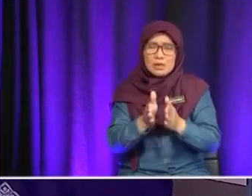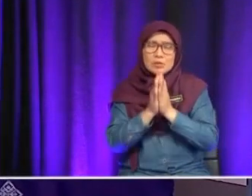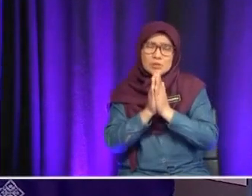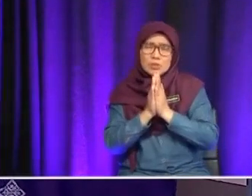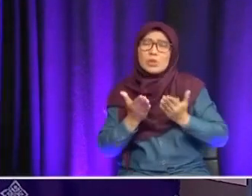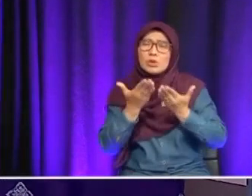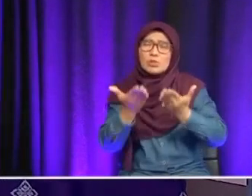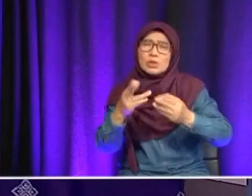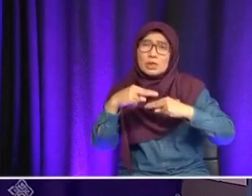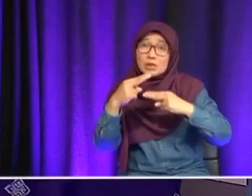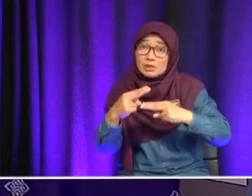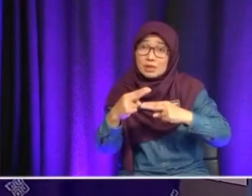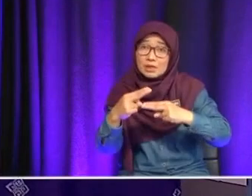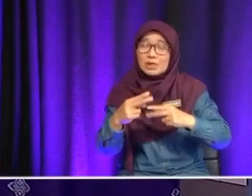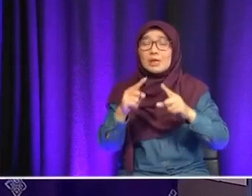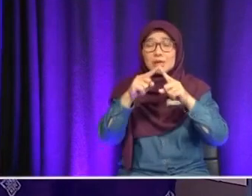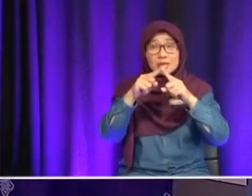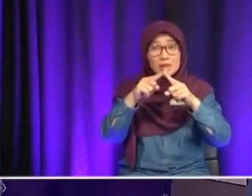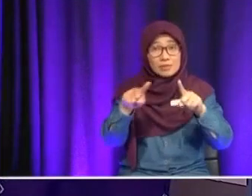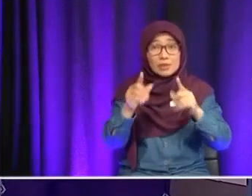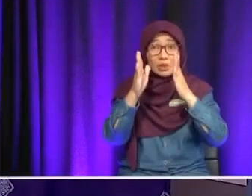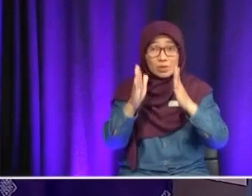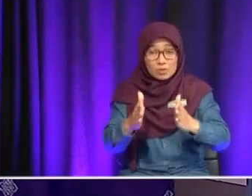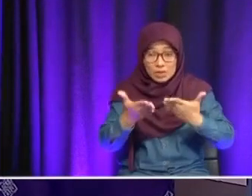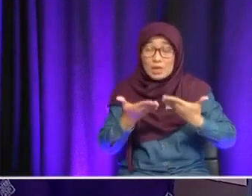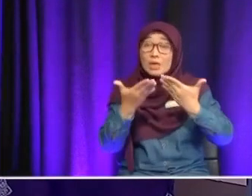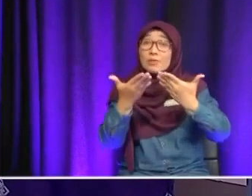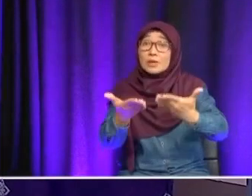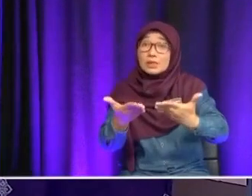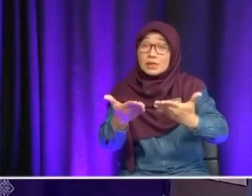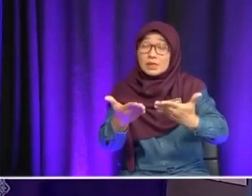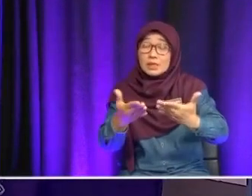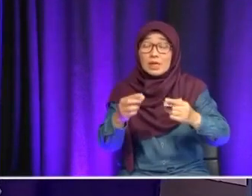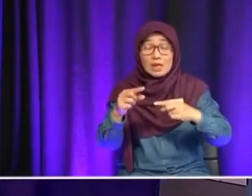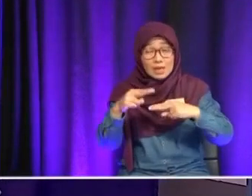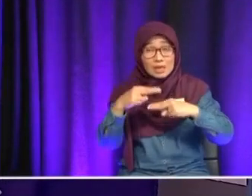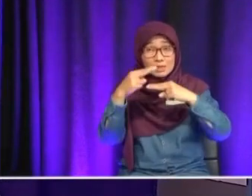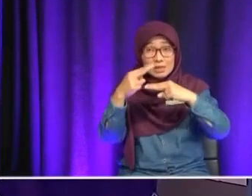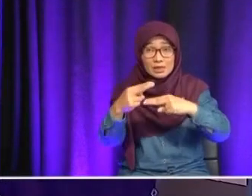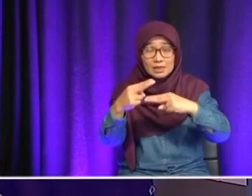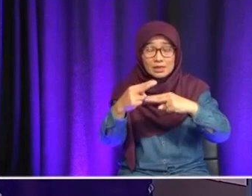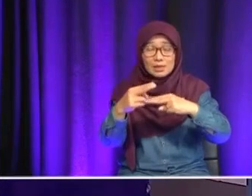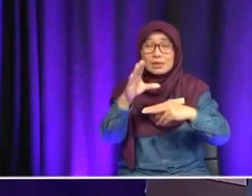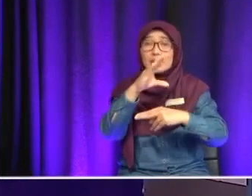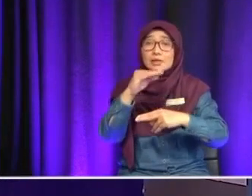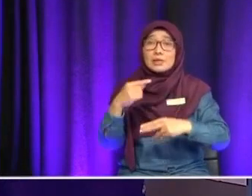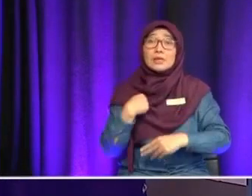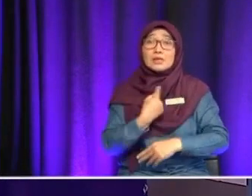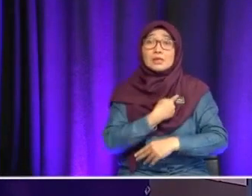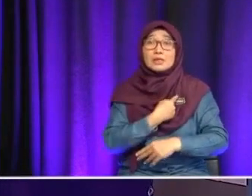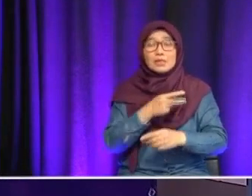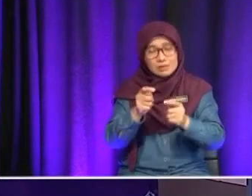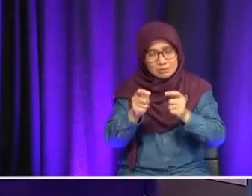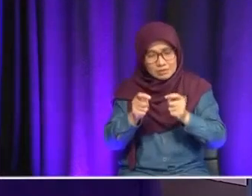hadiah. Dan kita juga menerima tadi dengan hati yang terbuka apa yang orang tadi berikan. Itulah dia hibah.